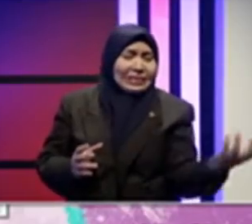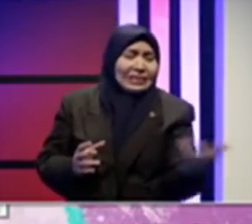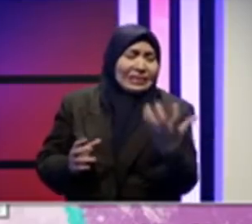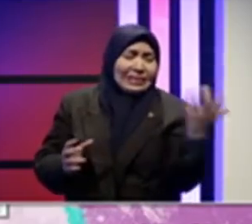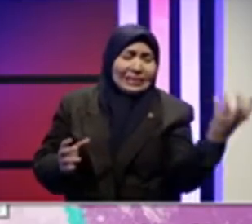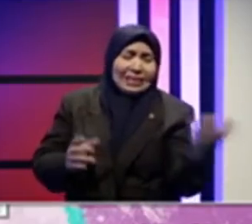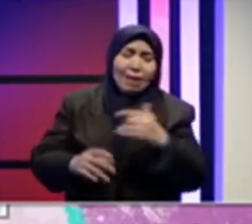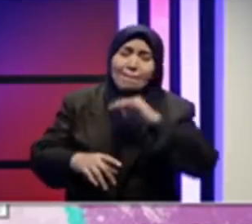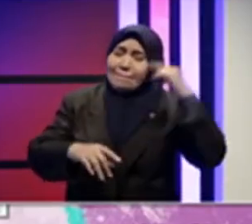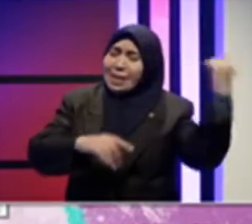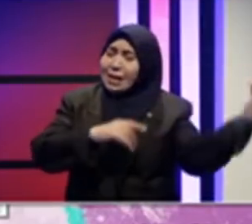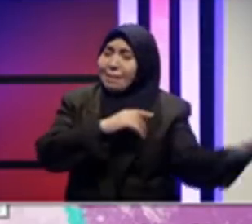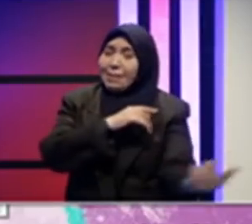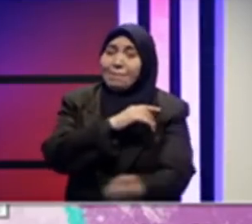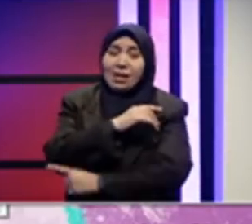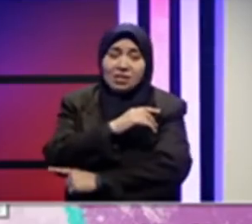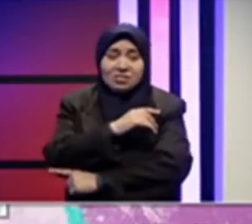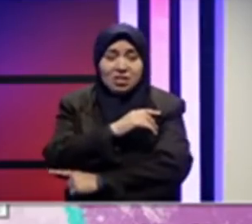أليم